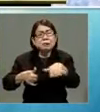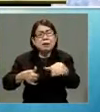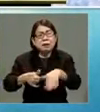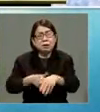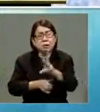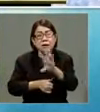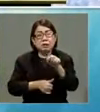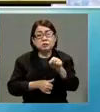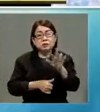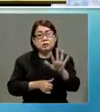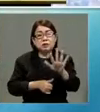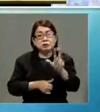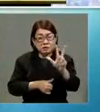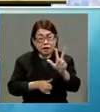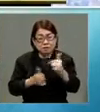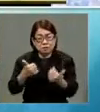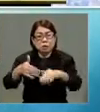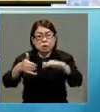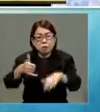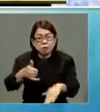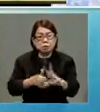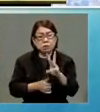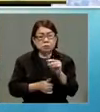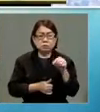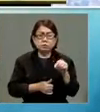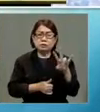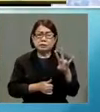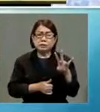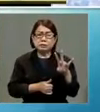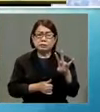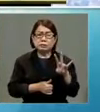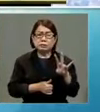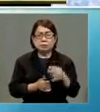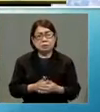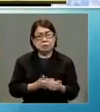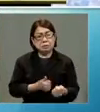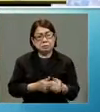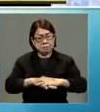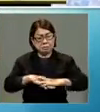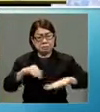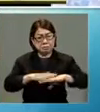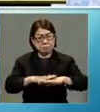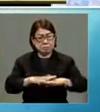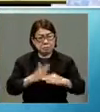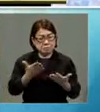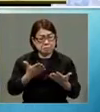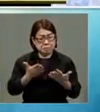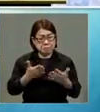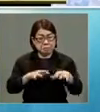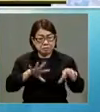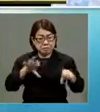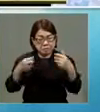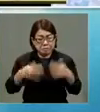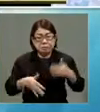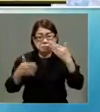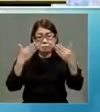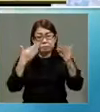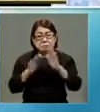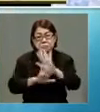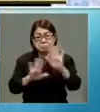65.3 ก็ลดลงมาเหลือ 60.7 ไม่เอามือจับหน้าจมูกปากทุกครั้งจาก 62.9